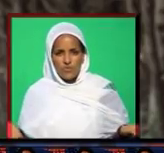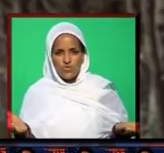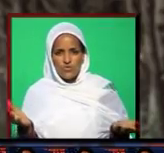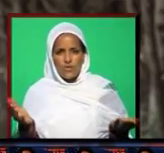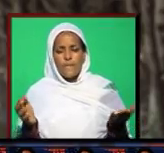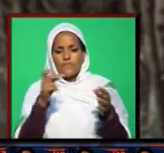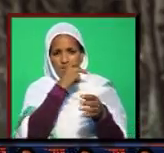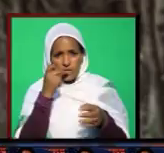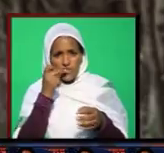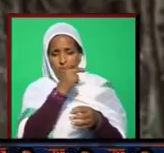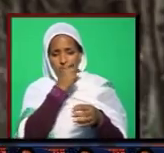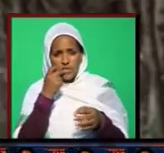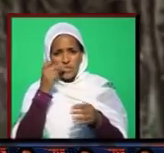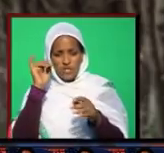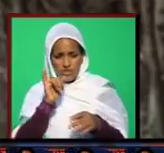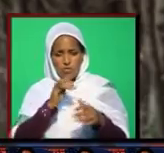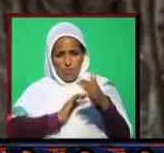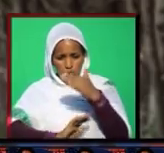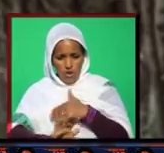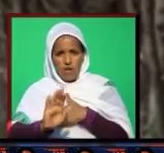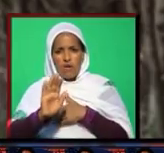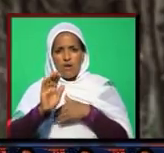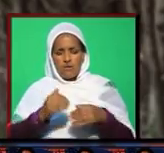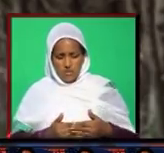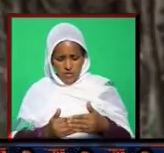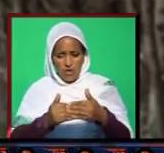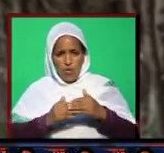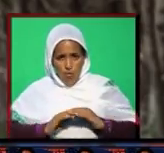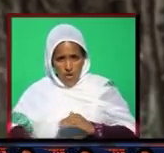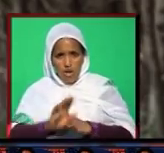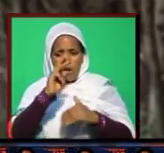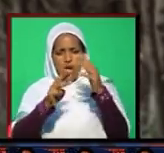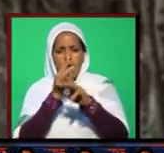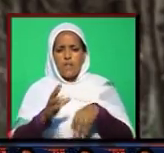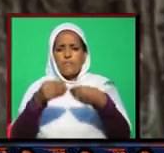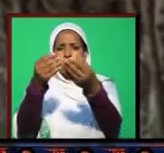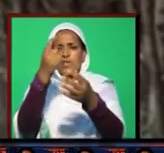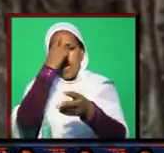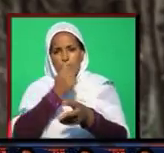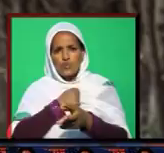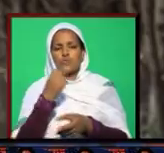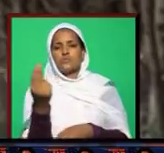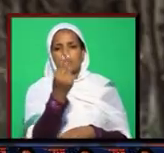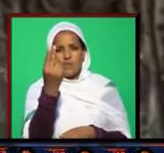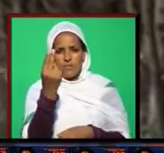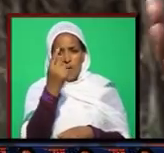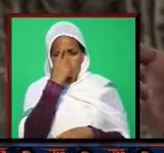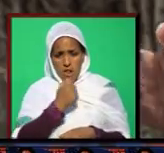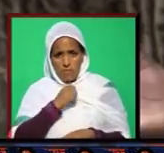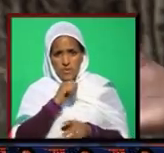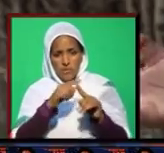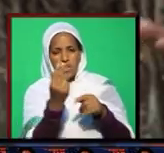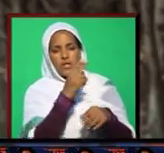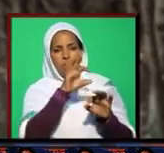አልጠቀማቸውም። ድንግል በድንግልና ወልዳ ጸንሳ ወልዳ ለዓለም ማስረከቧ ያመኑት ተጠቅመውበታል፣ ያላመኑት